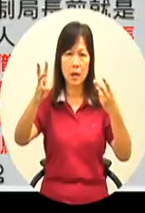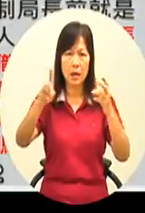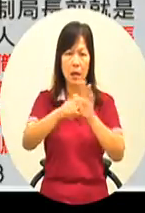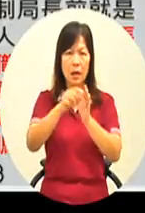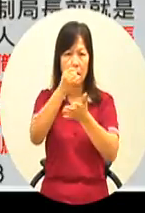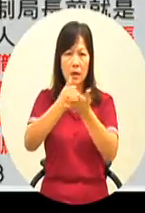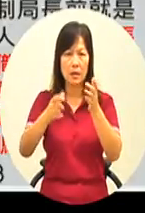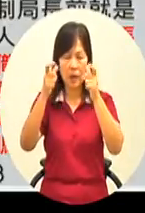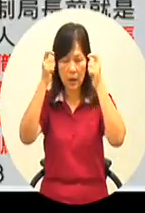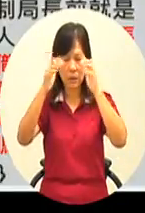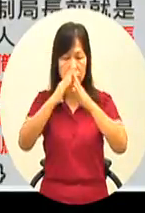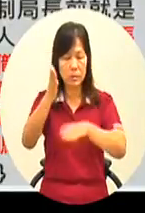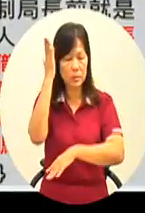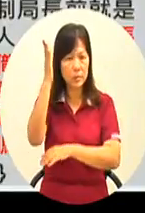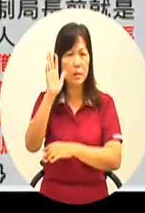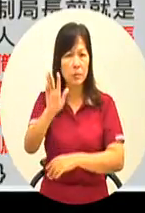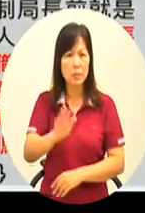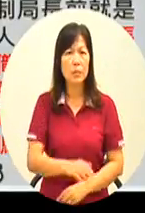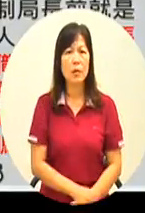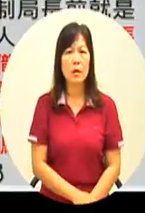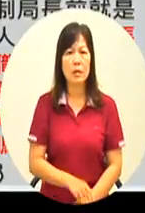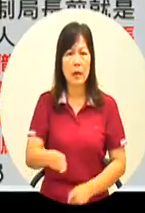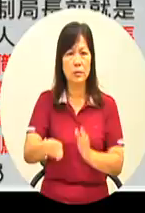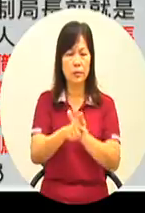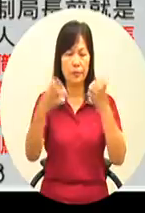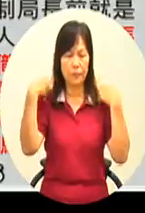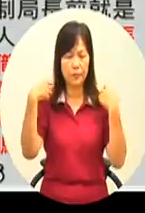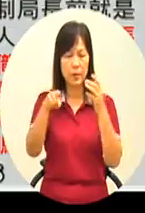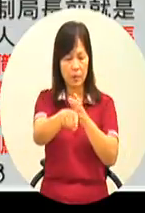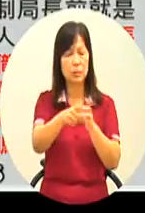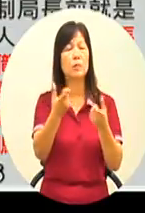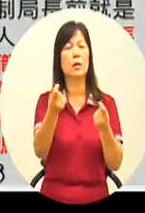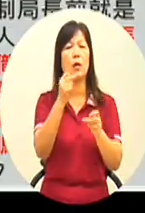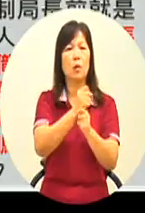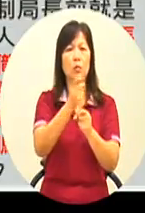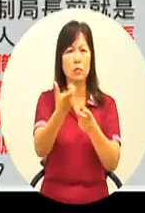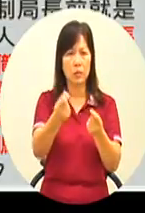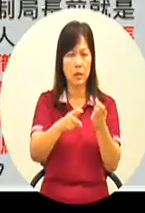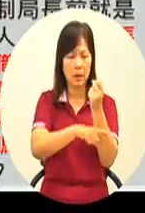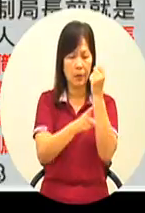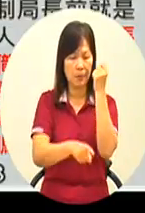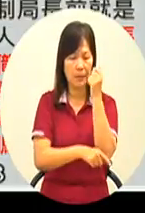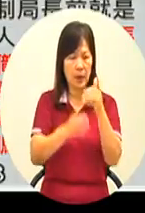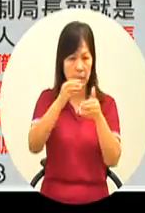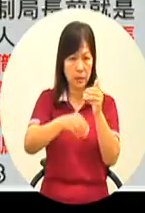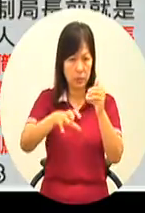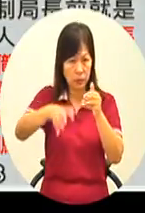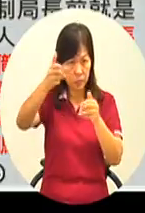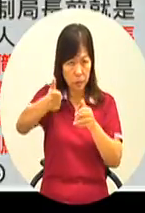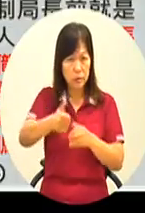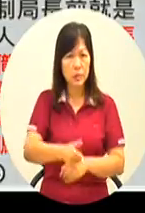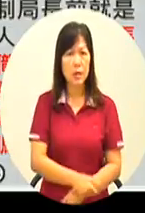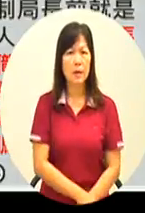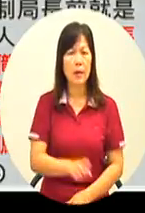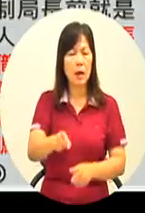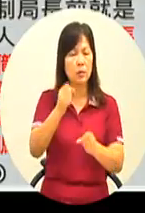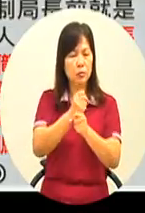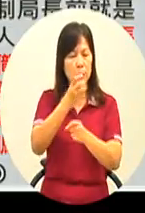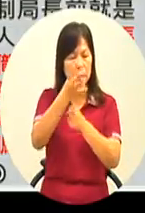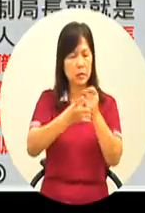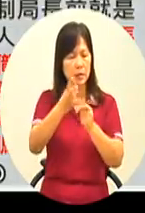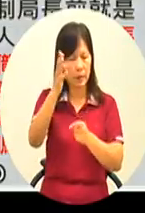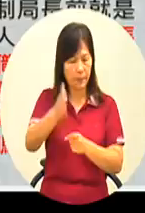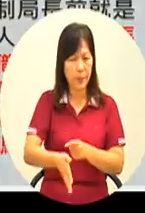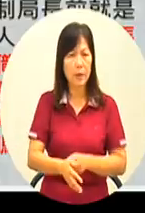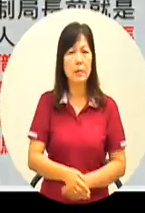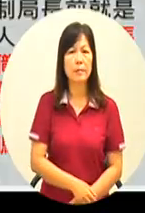市政府，当时他所在的位置就是你现在所在的位置，法制局的局长，他做了4年半，